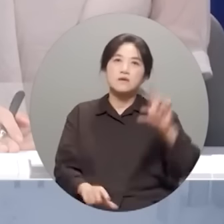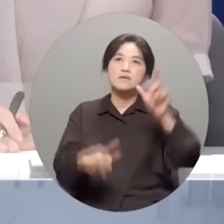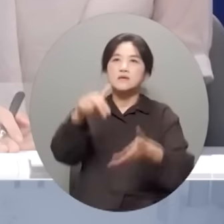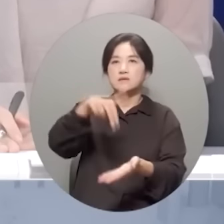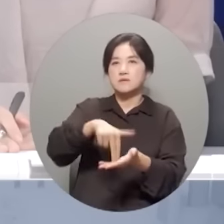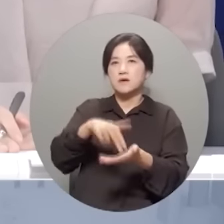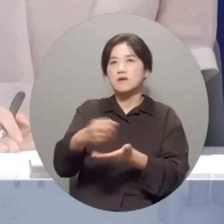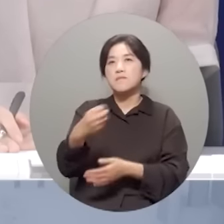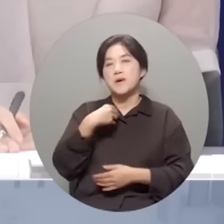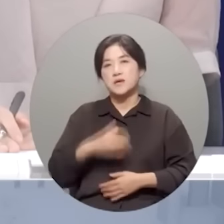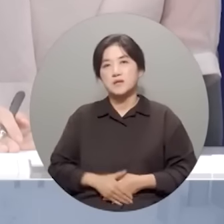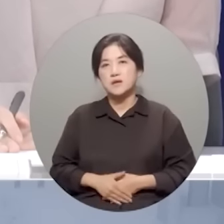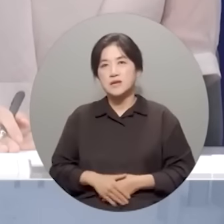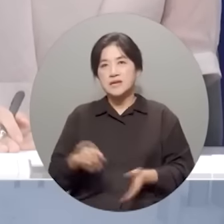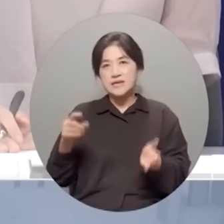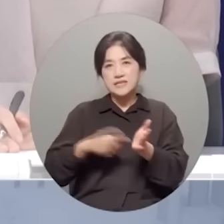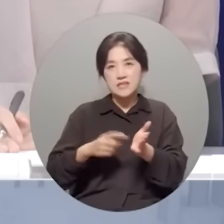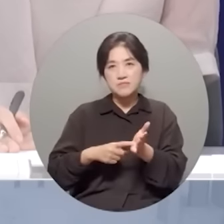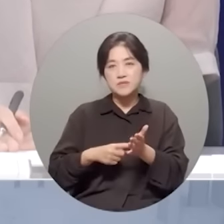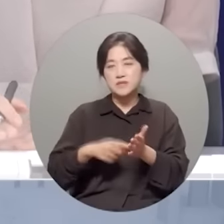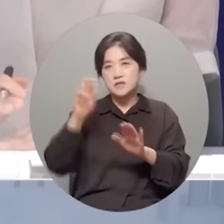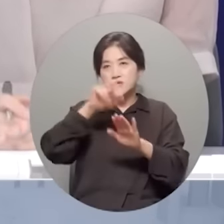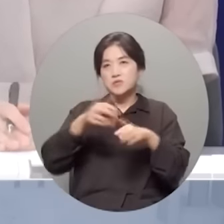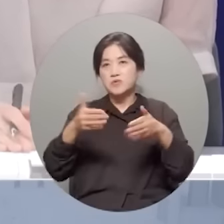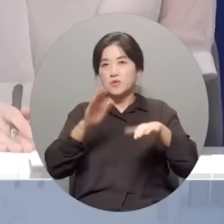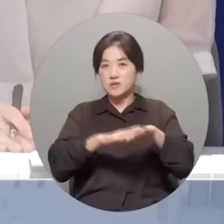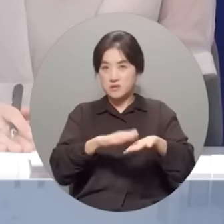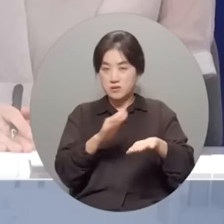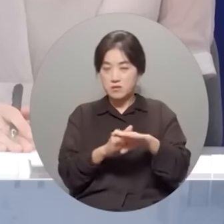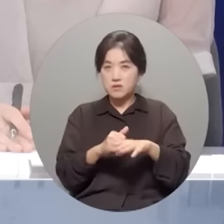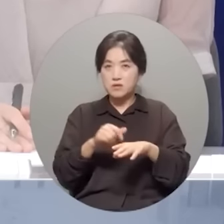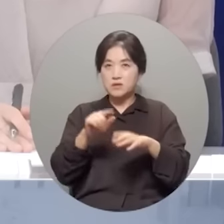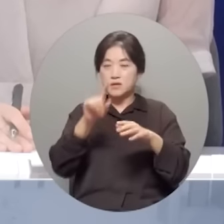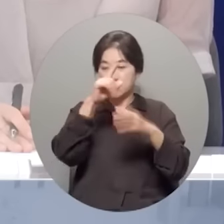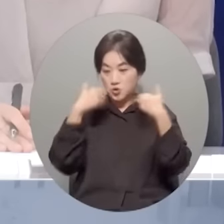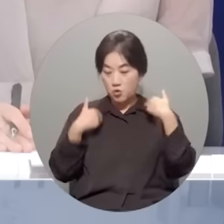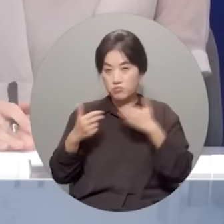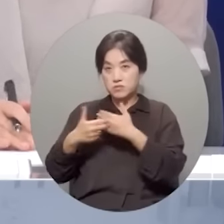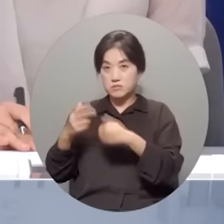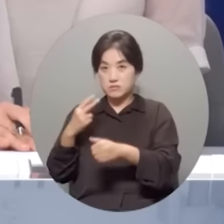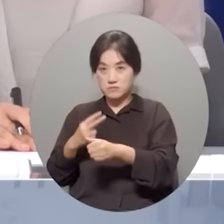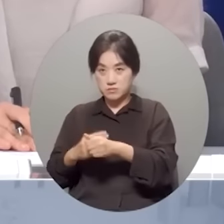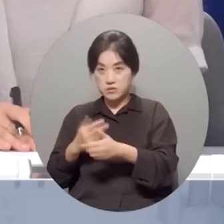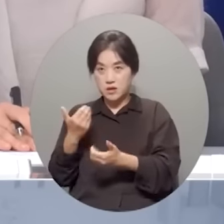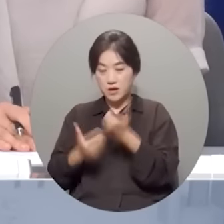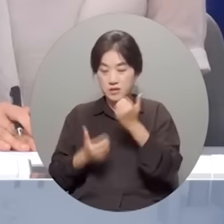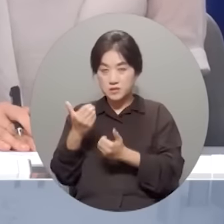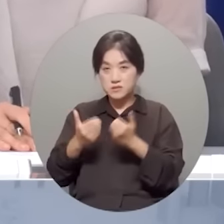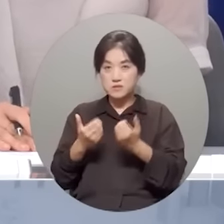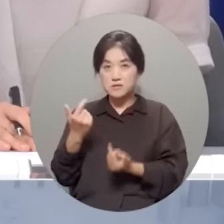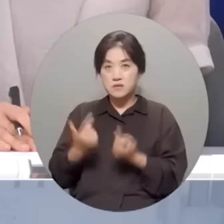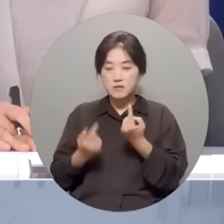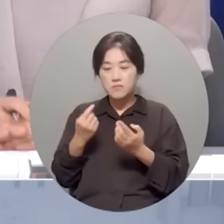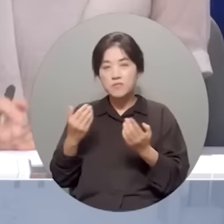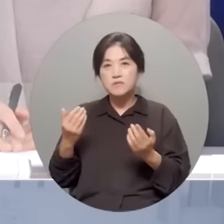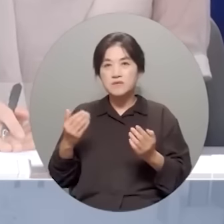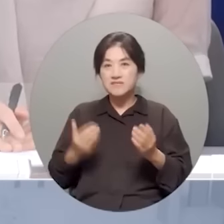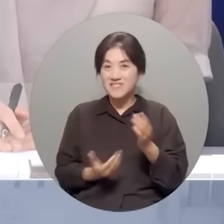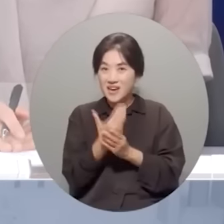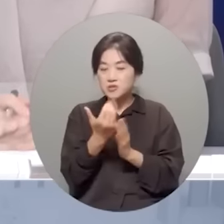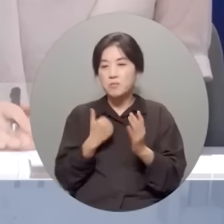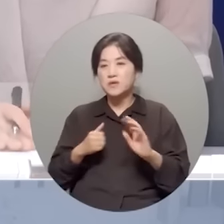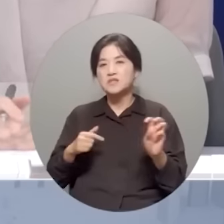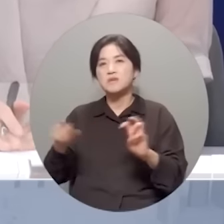상황이라고도 했습니다 응급실 의로 인력이 의정 갈등 사태 이전에 2 30 % 수준에 불과한데다 환자를